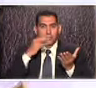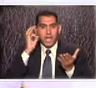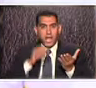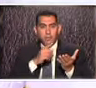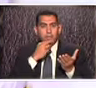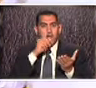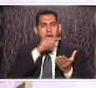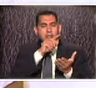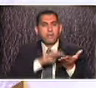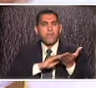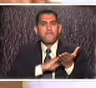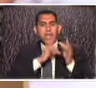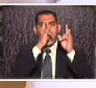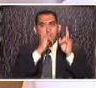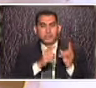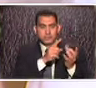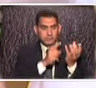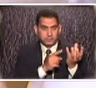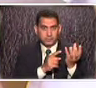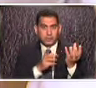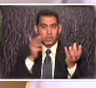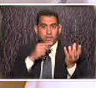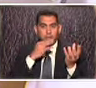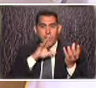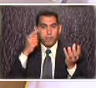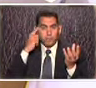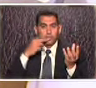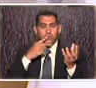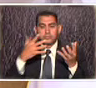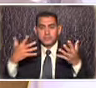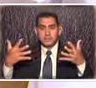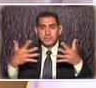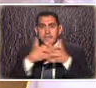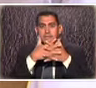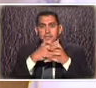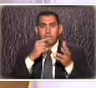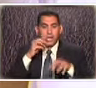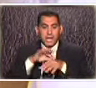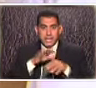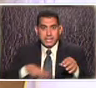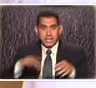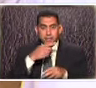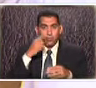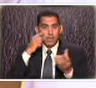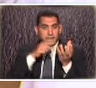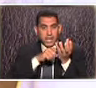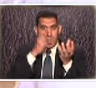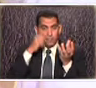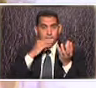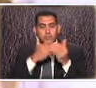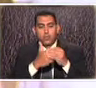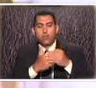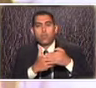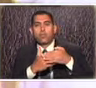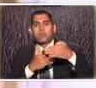التنظير العاليه نعم له نوع من الدلالات المتشابكه ف من الناس من يعتبر المثاليه الانفصال